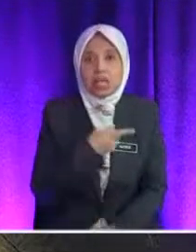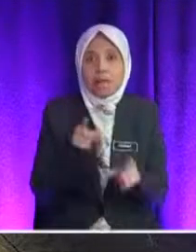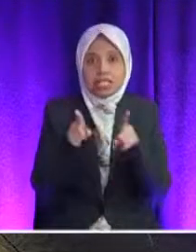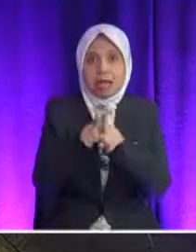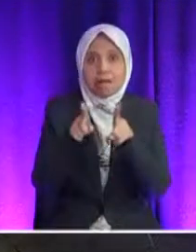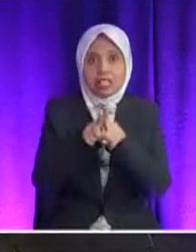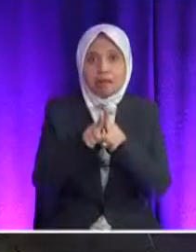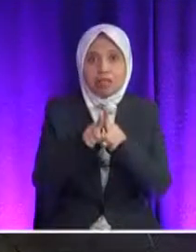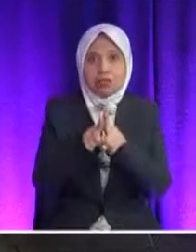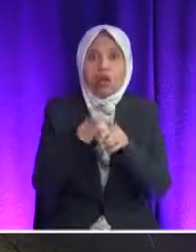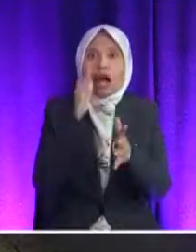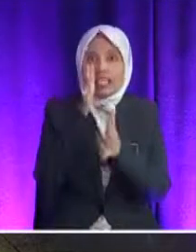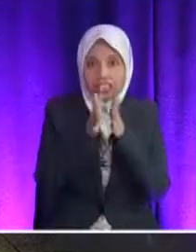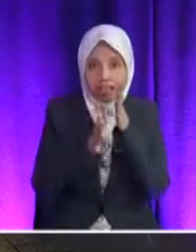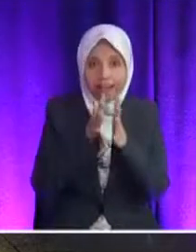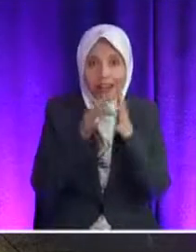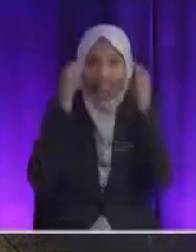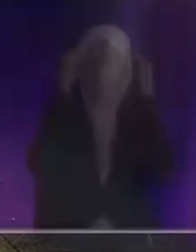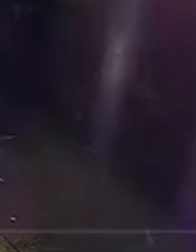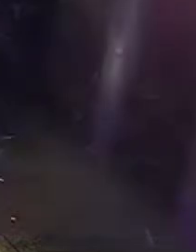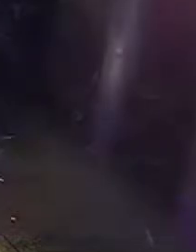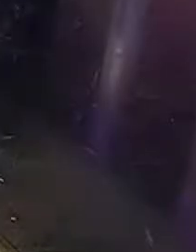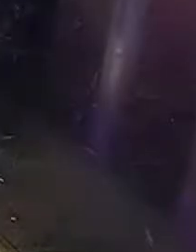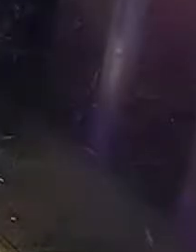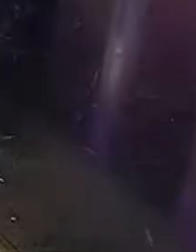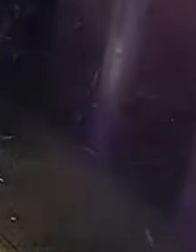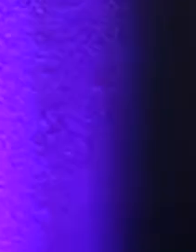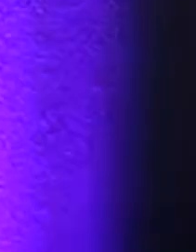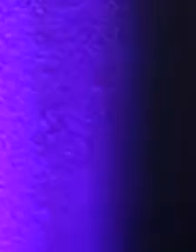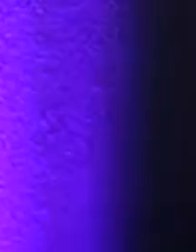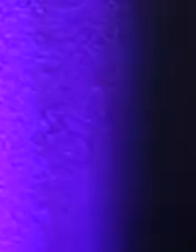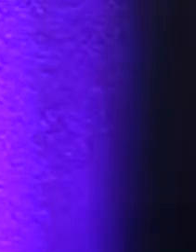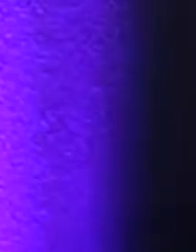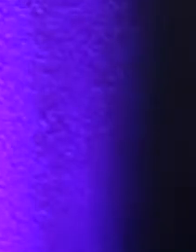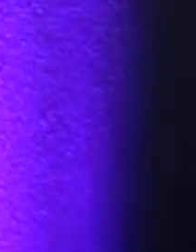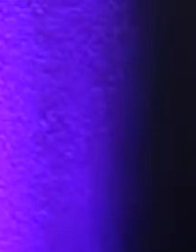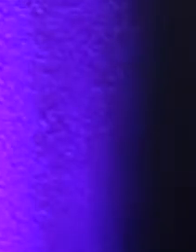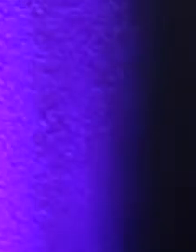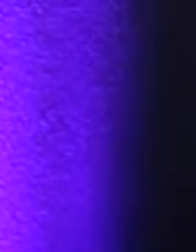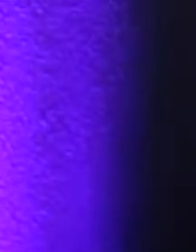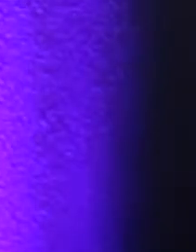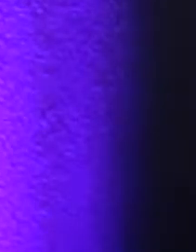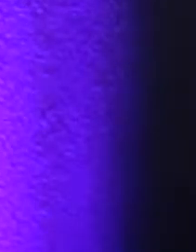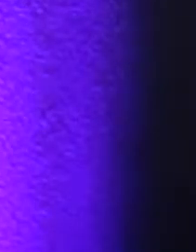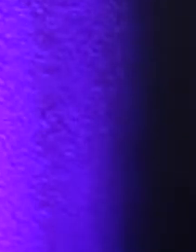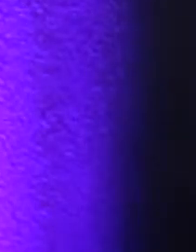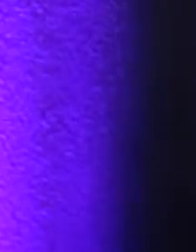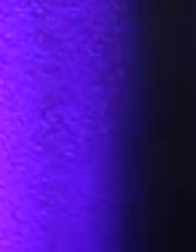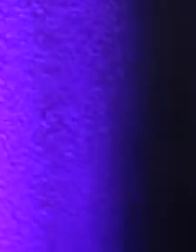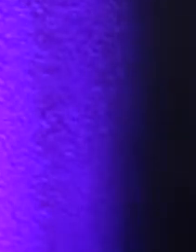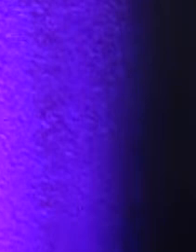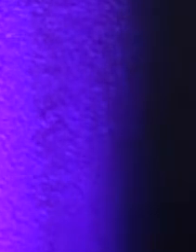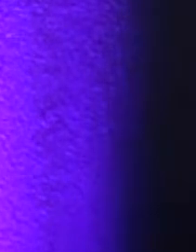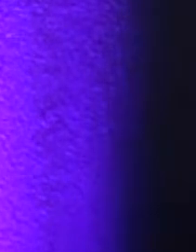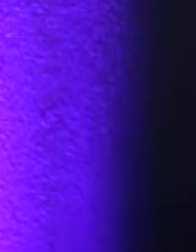dengan jurubahasa kita iaitu Cikgu Azliana daripada SK Pendidikan Khas Jalan Pil Kuala Lumpur.